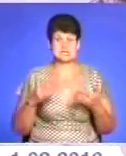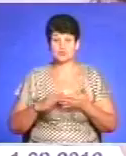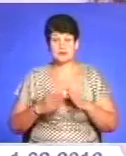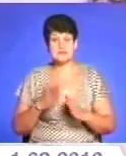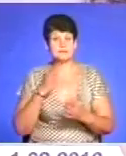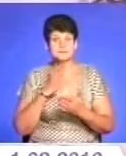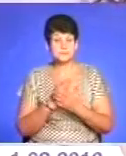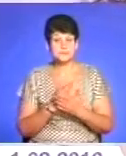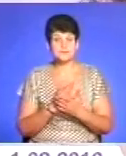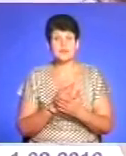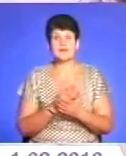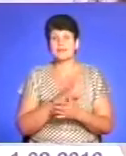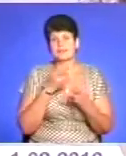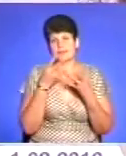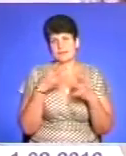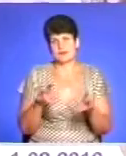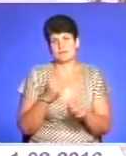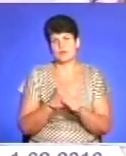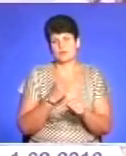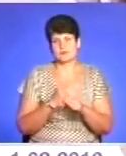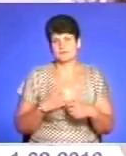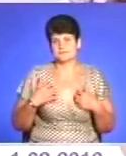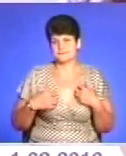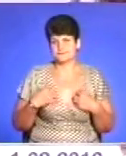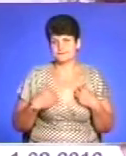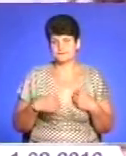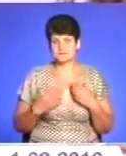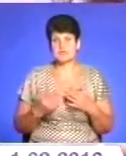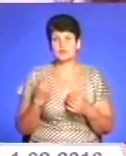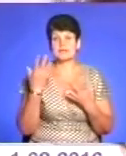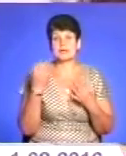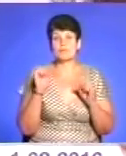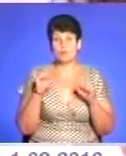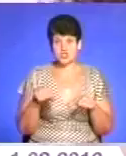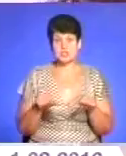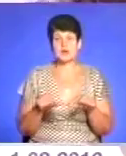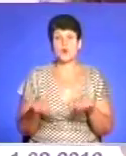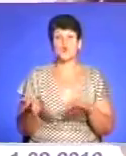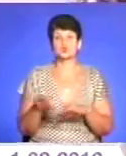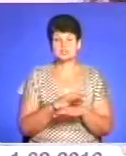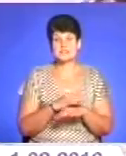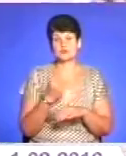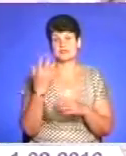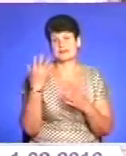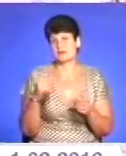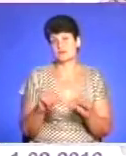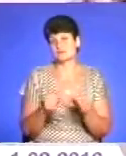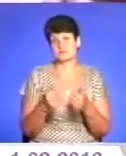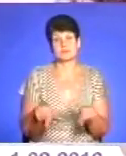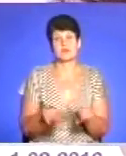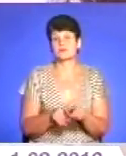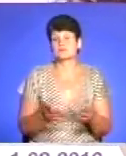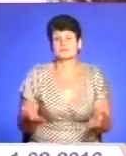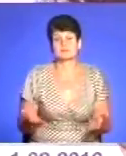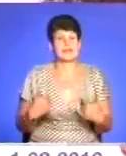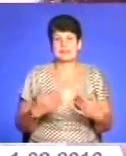і тому не варто робити таких необдуманих рішень. За день можна одружитися і за день потім розлучитися. Тобто.